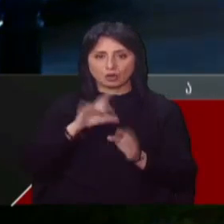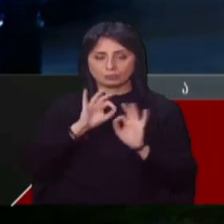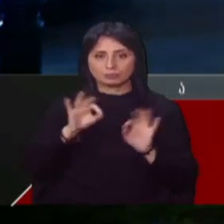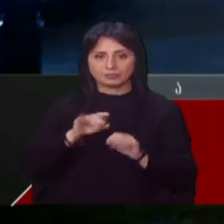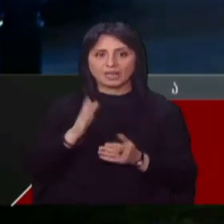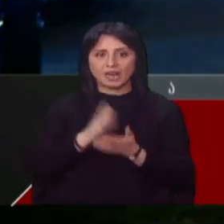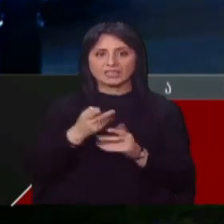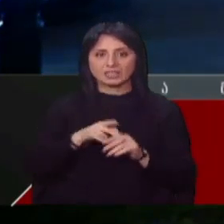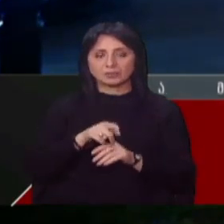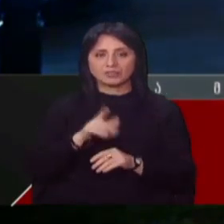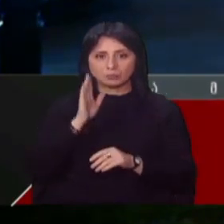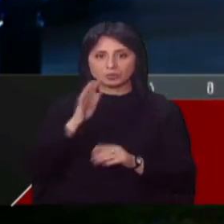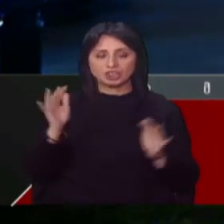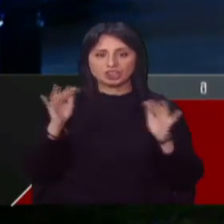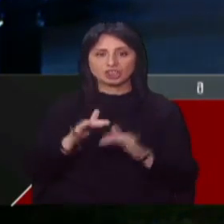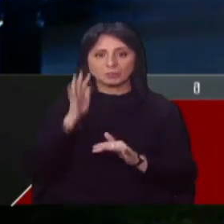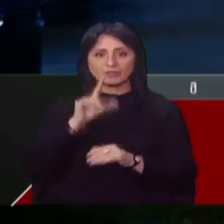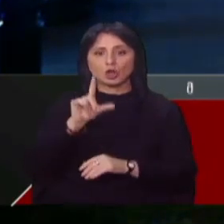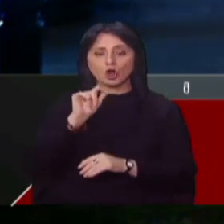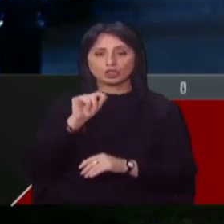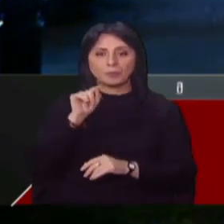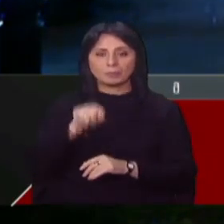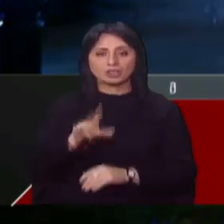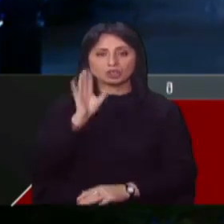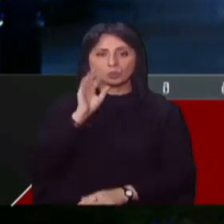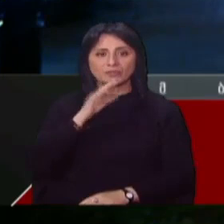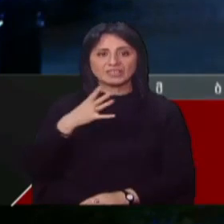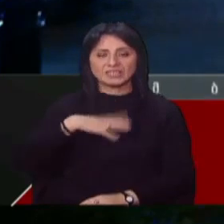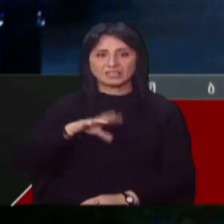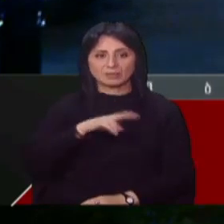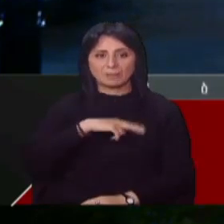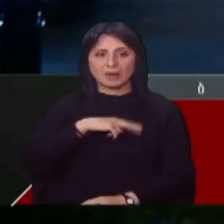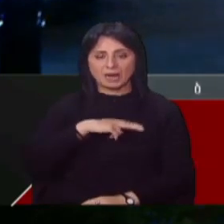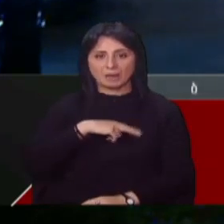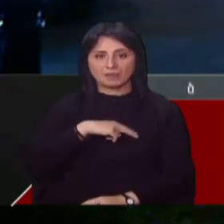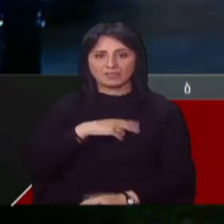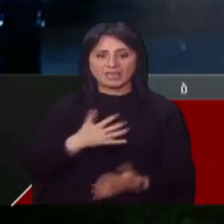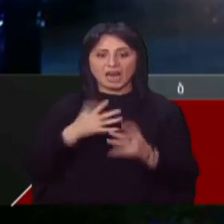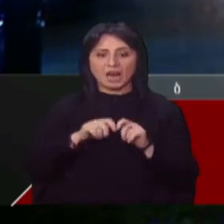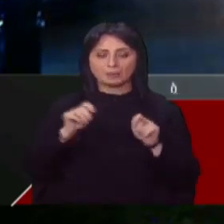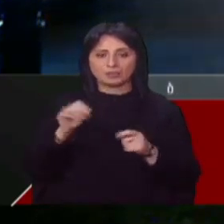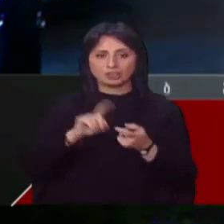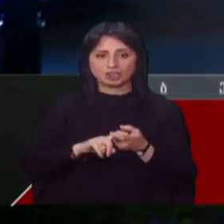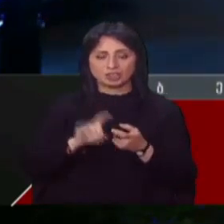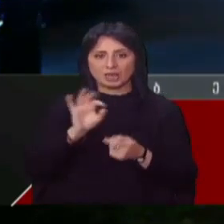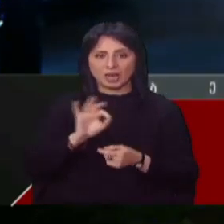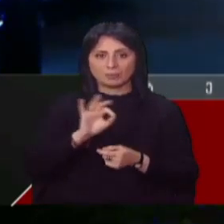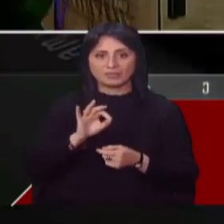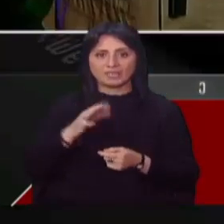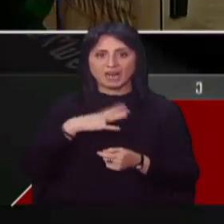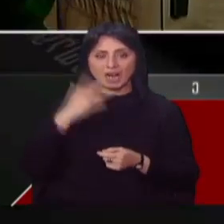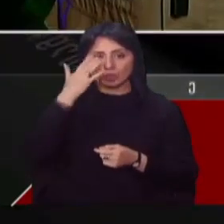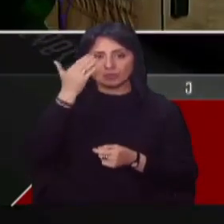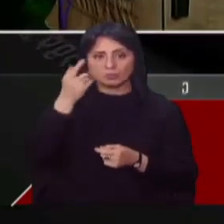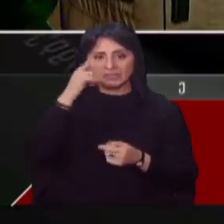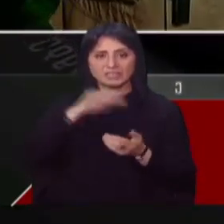ცნობილი, არის ის, რომ ისინი შეკრებას აპირებენ ორშაბათს, მაშინ როცა საქართველოს პარლამენტი გამჭვირვალობის შესახებ ქართული